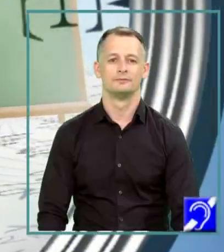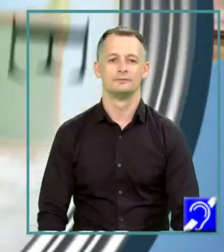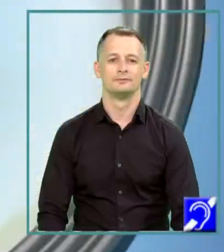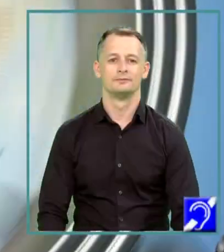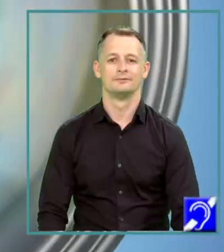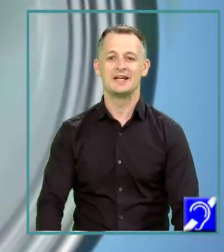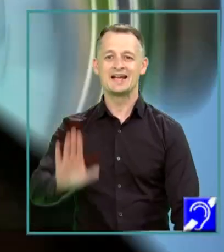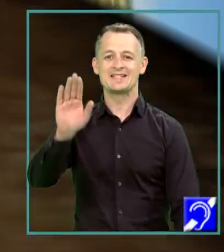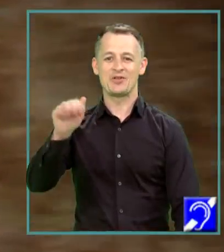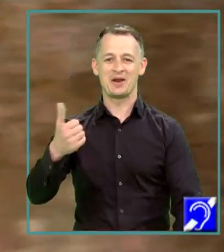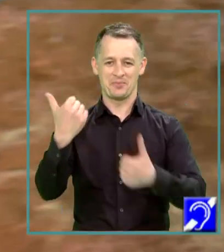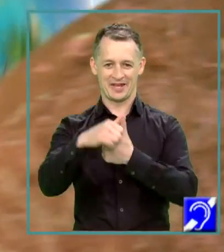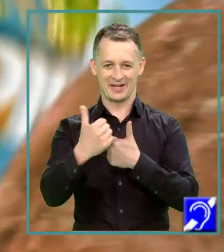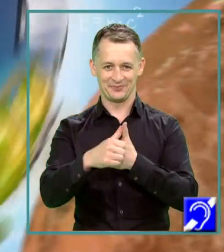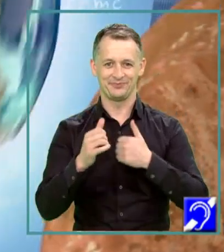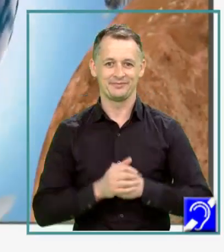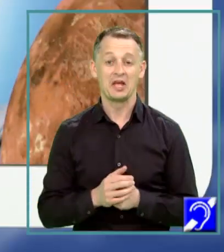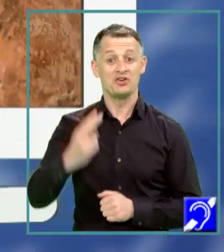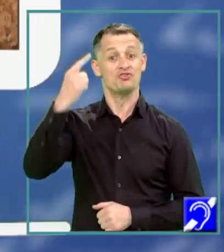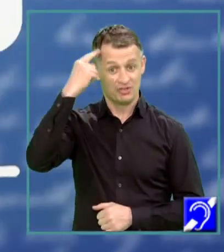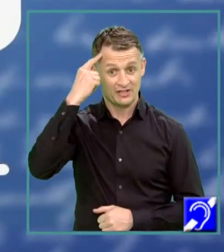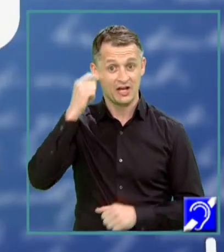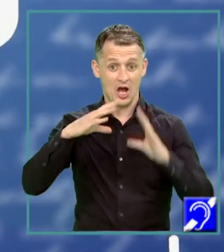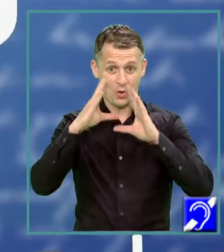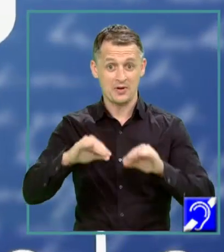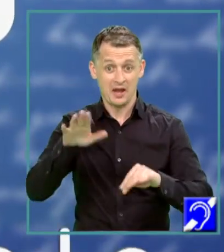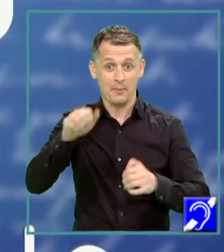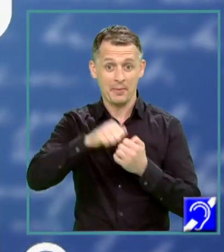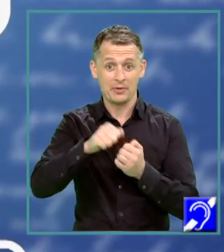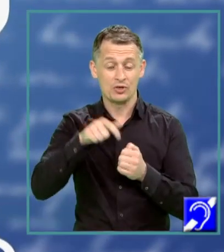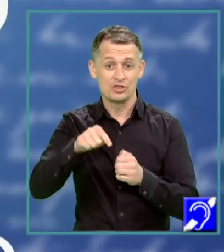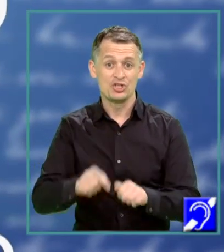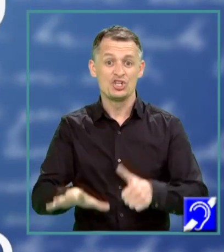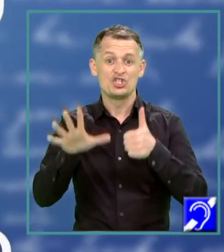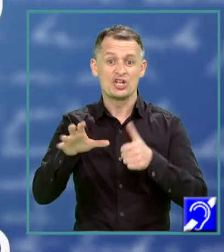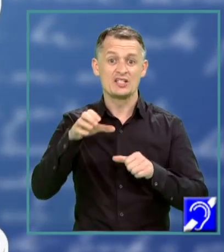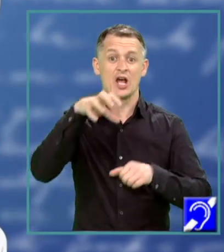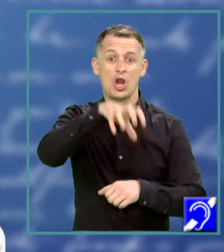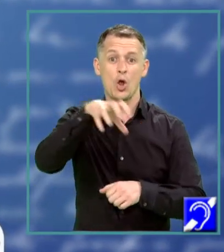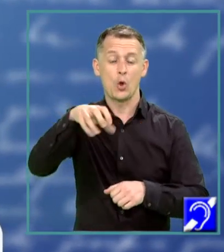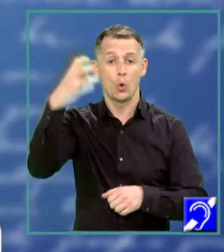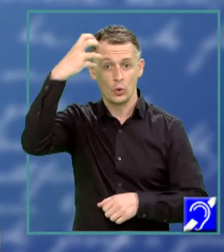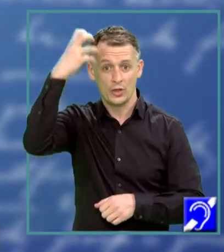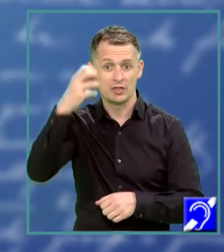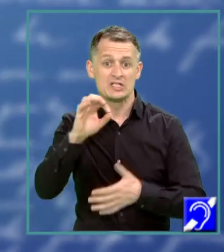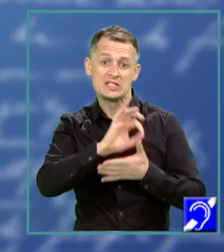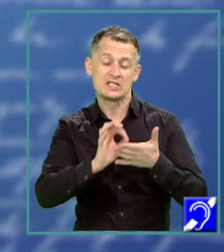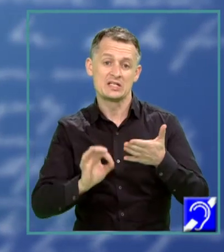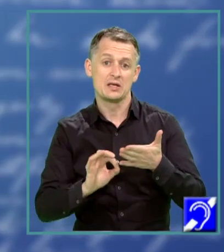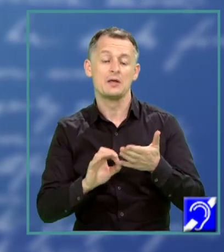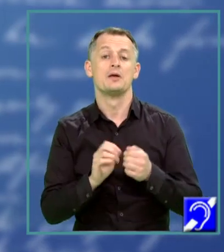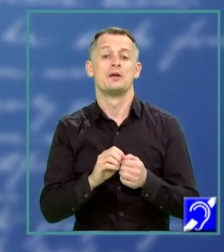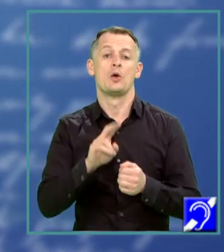Psalmul tare prietenii Știați că România are pe teritoriul său șase situri culturale înscris în patrimoniul mondial UNESCO